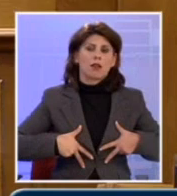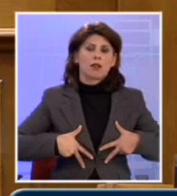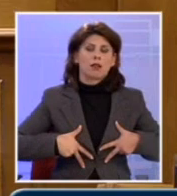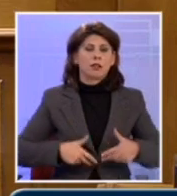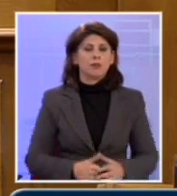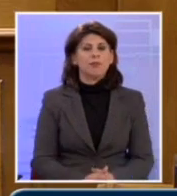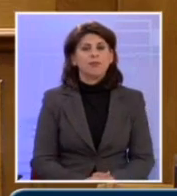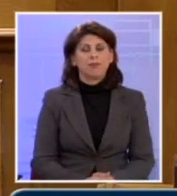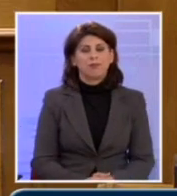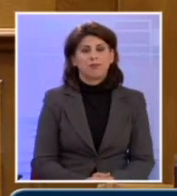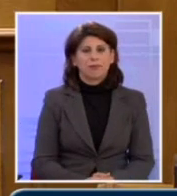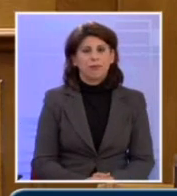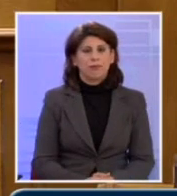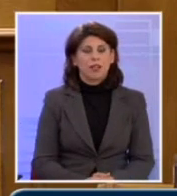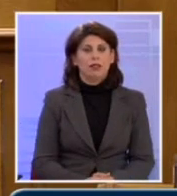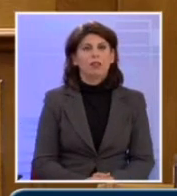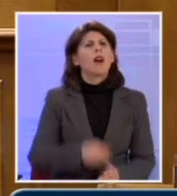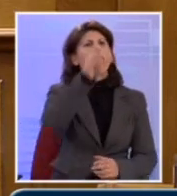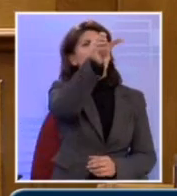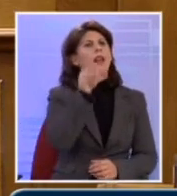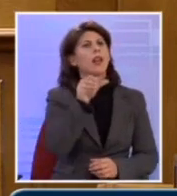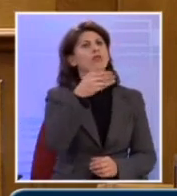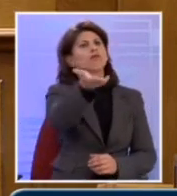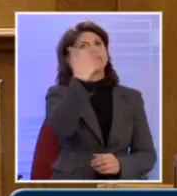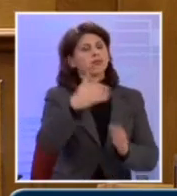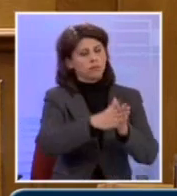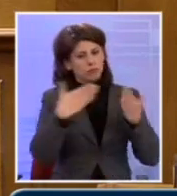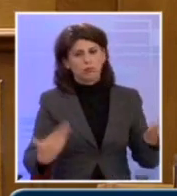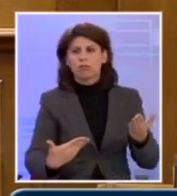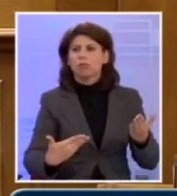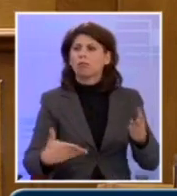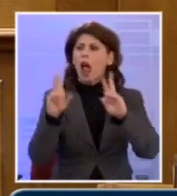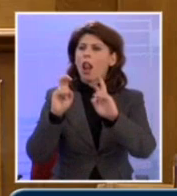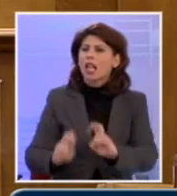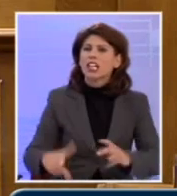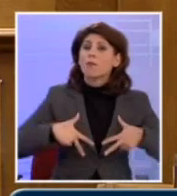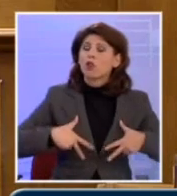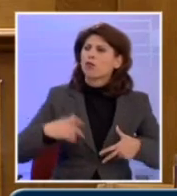να κατεβάζει τους φακέλους, να ανακρίνει υπουργούς,